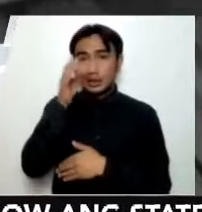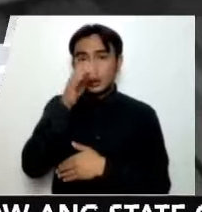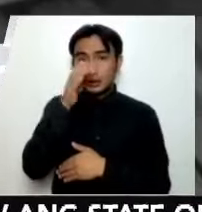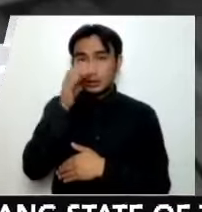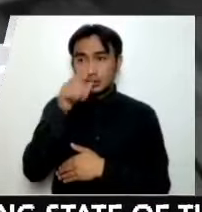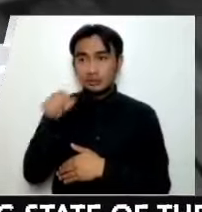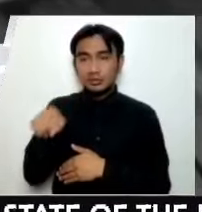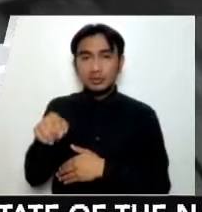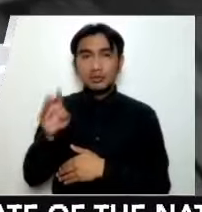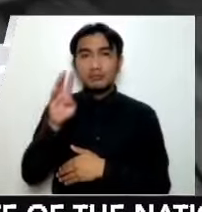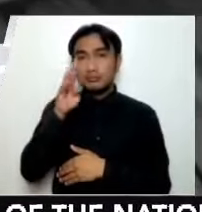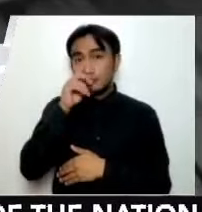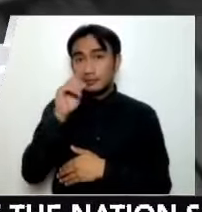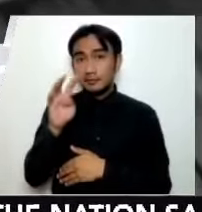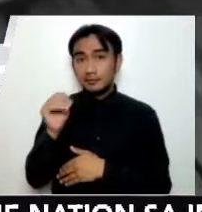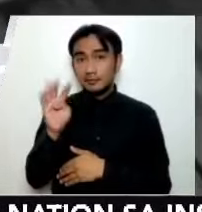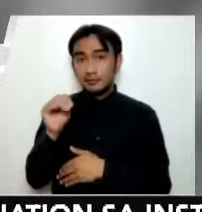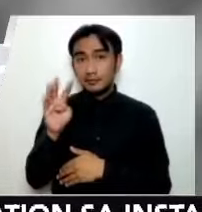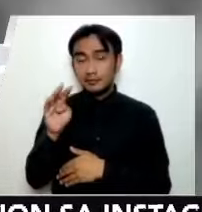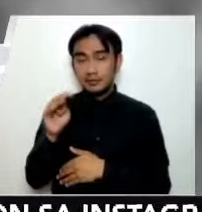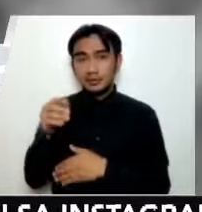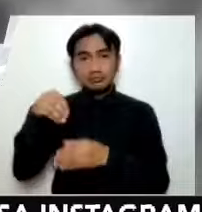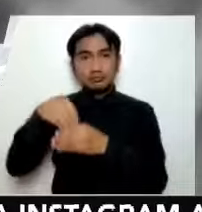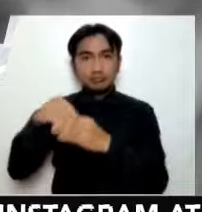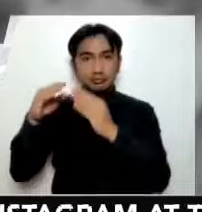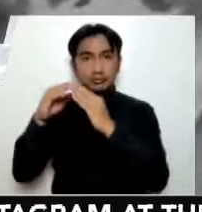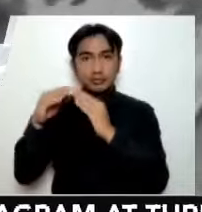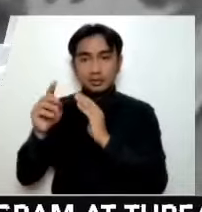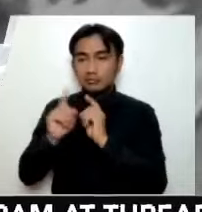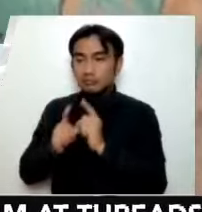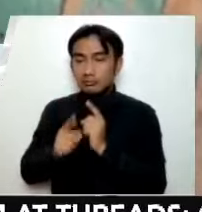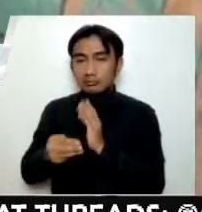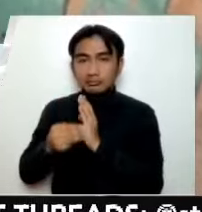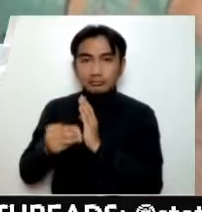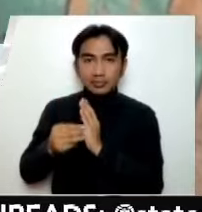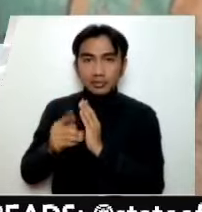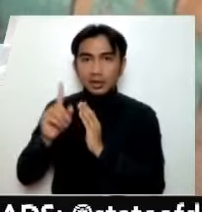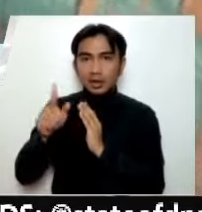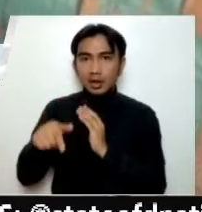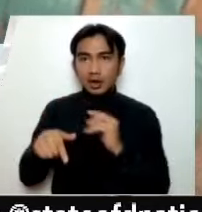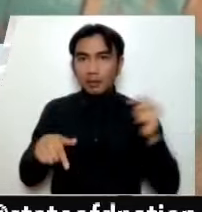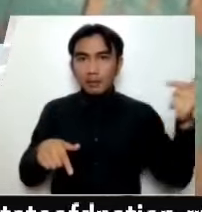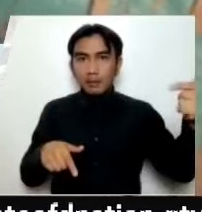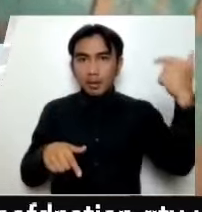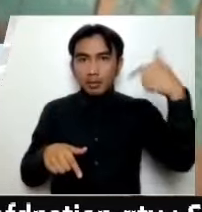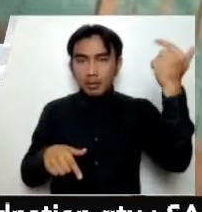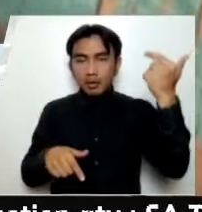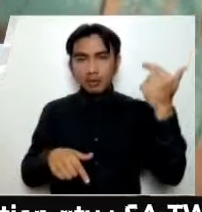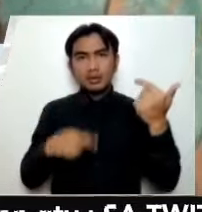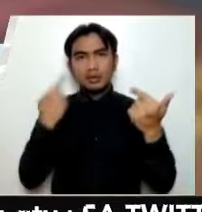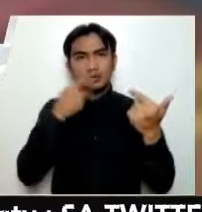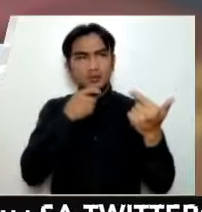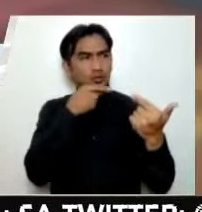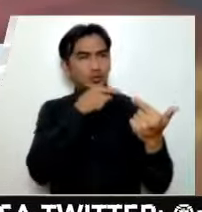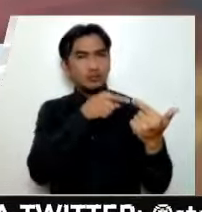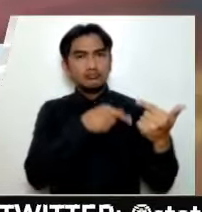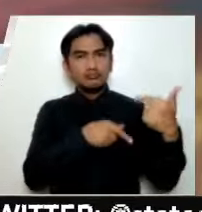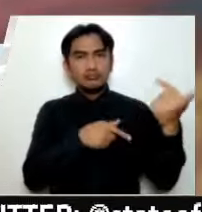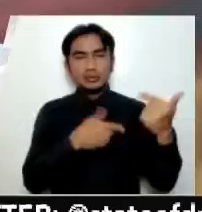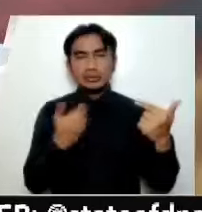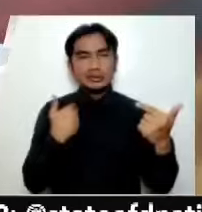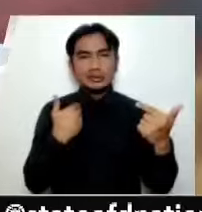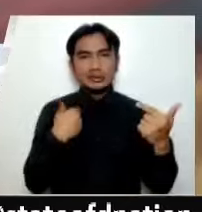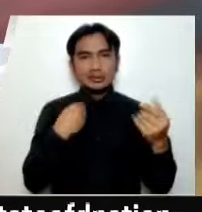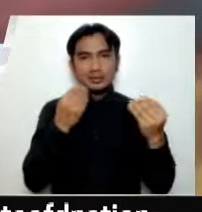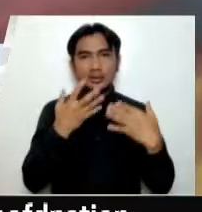anyos na estudyante sa loob ng bahay ng Barilin siya iniimbestigahan pa kung sino ang salaring nakatakip noon